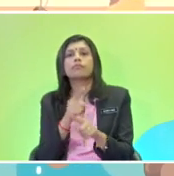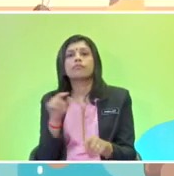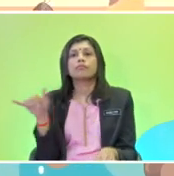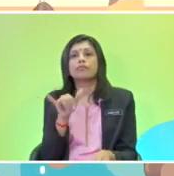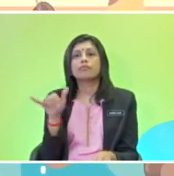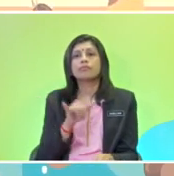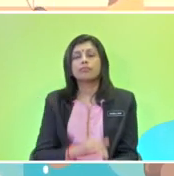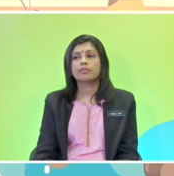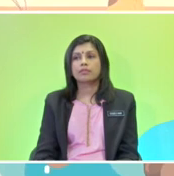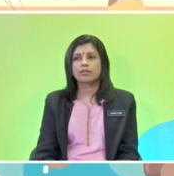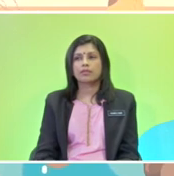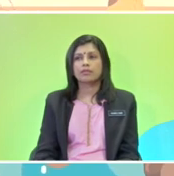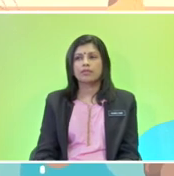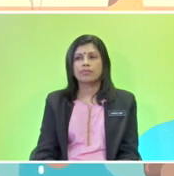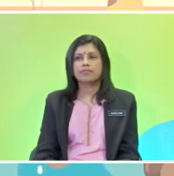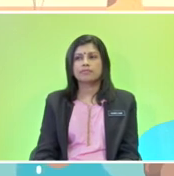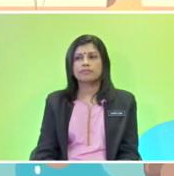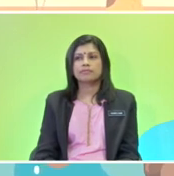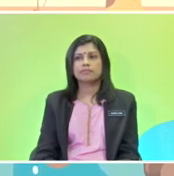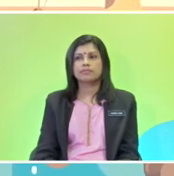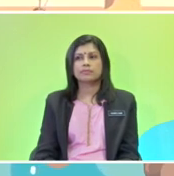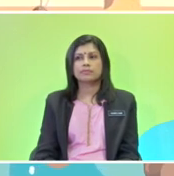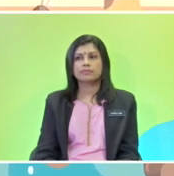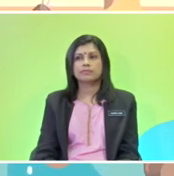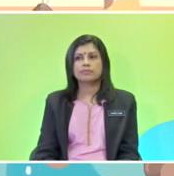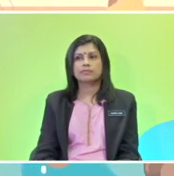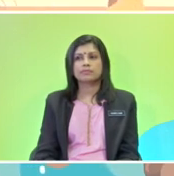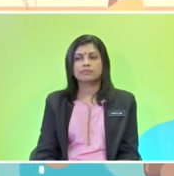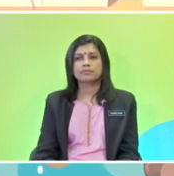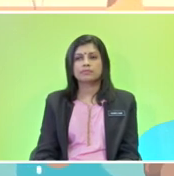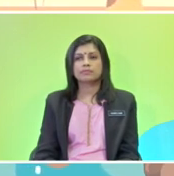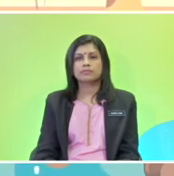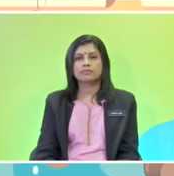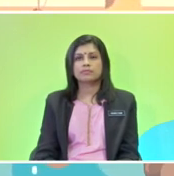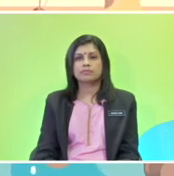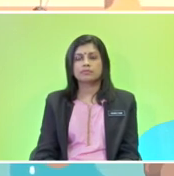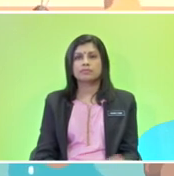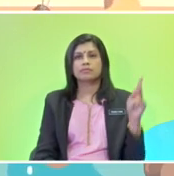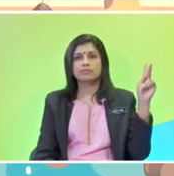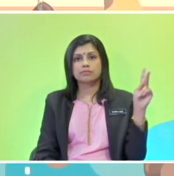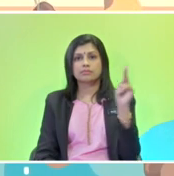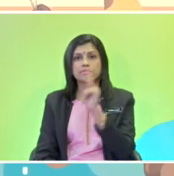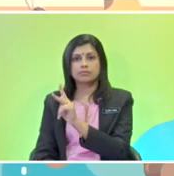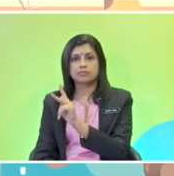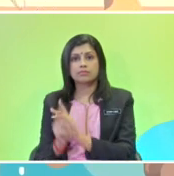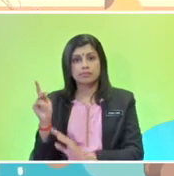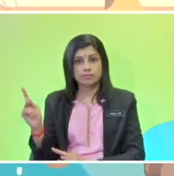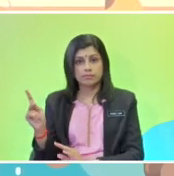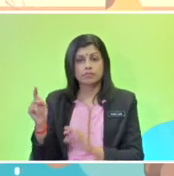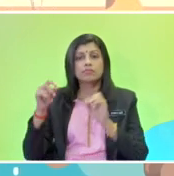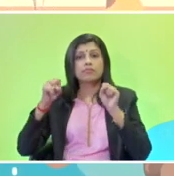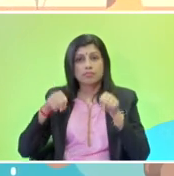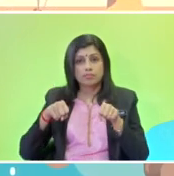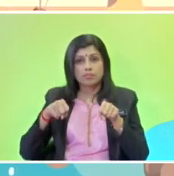Jadi kan cikgu, maksudnya kat sini dari kiri ke kanan ataupun kanan ke kiri, jadilah bolehlah ya. Tapi kita kena